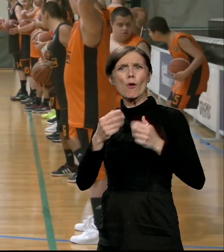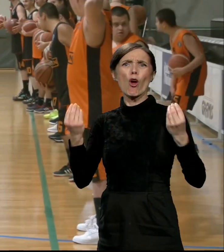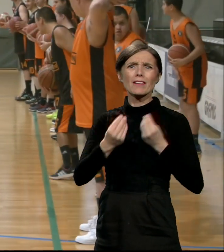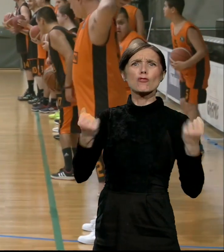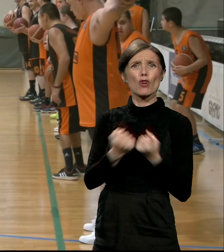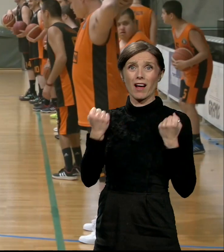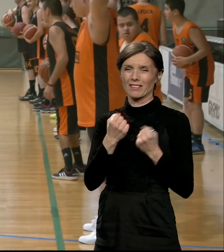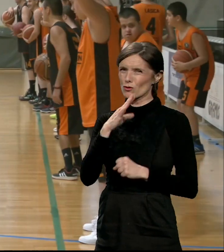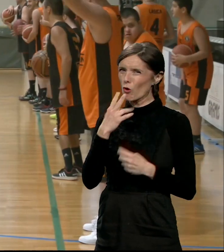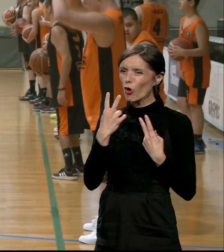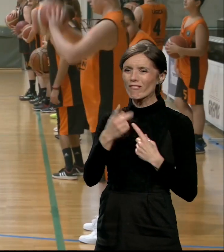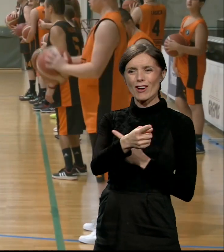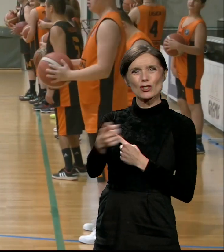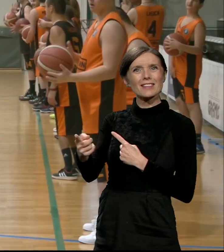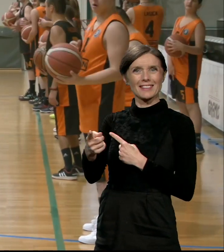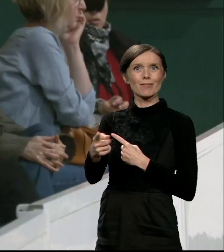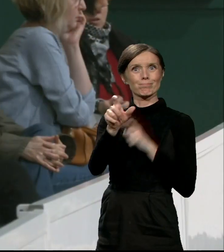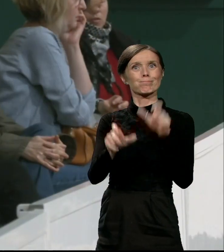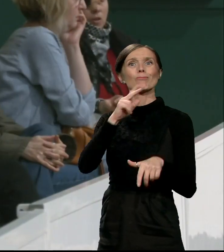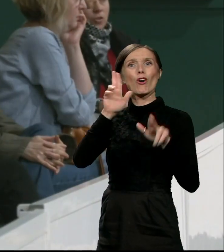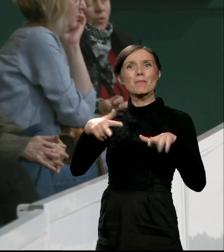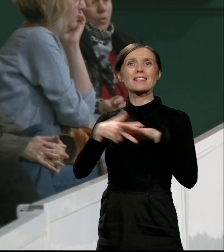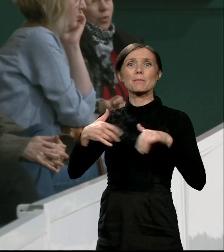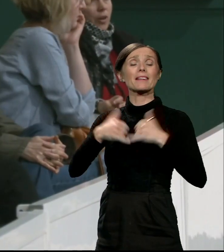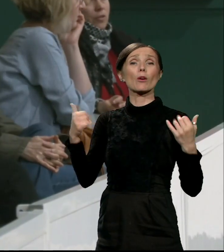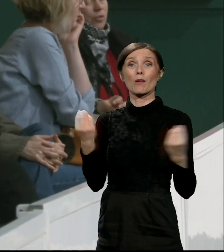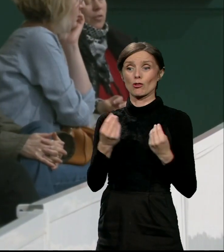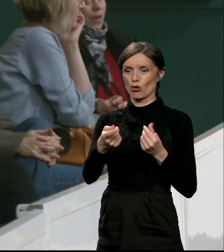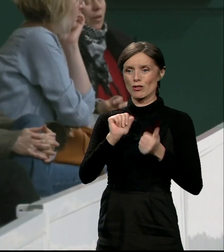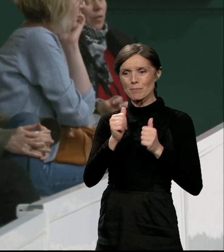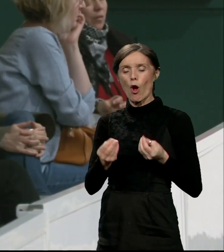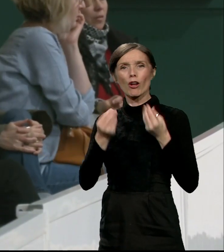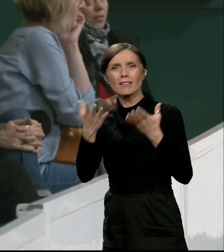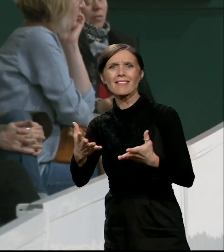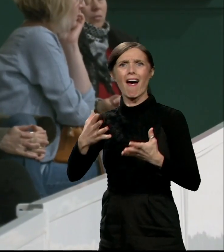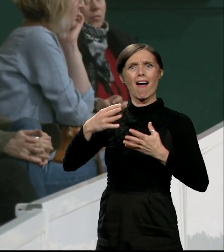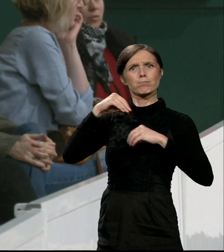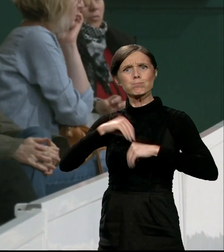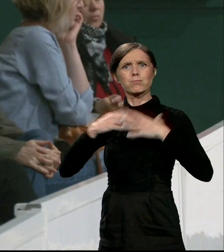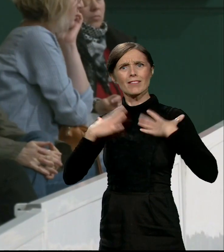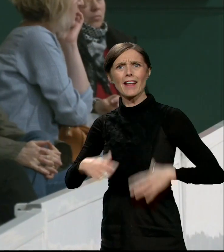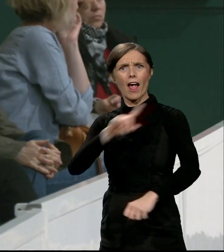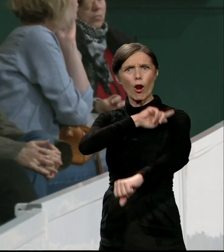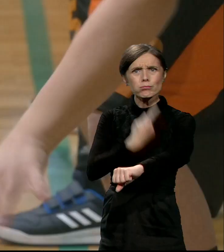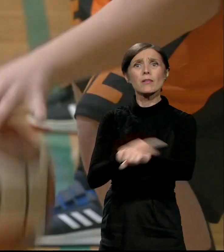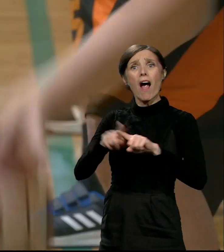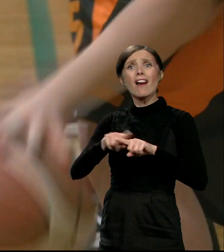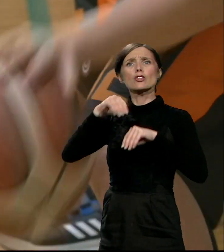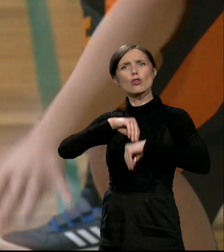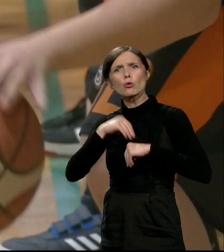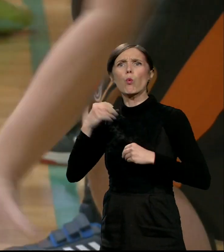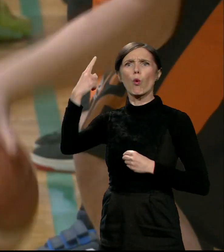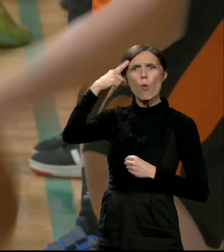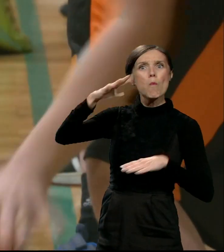od neprocenjivog su značaja jer osnažuju ne samo telo, već duh, um i volju svakog pojedinca.